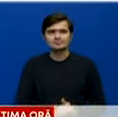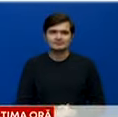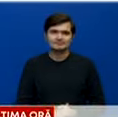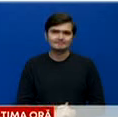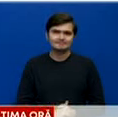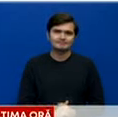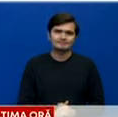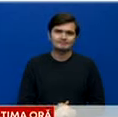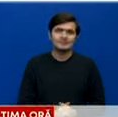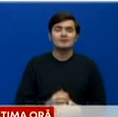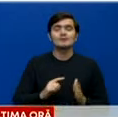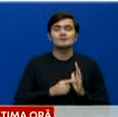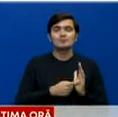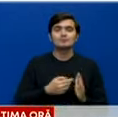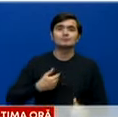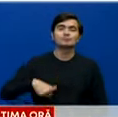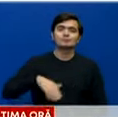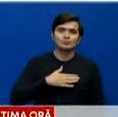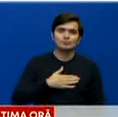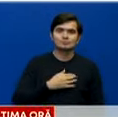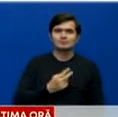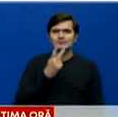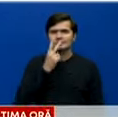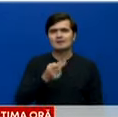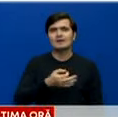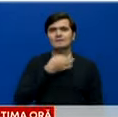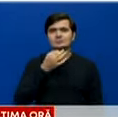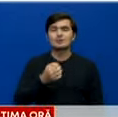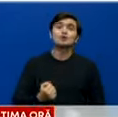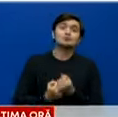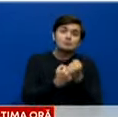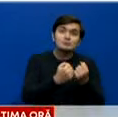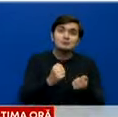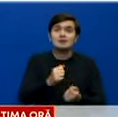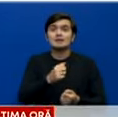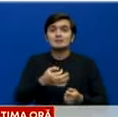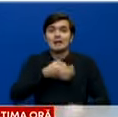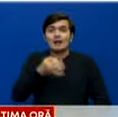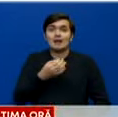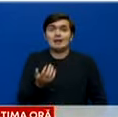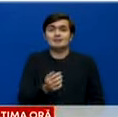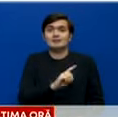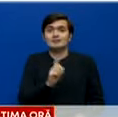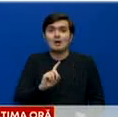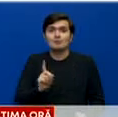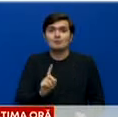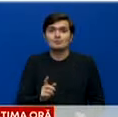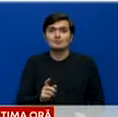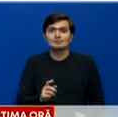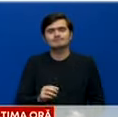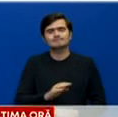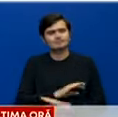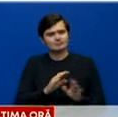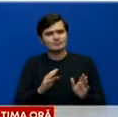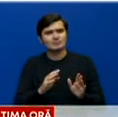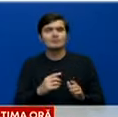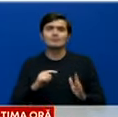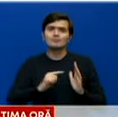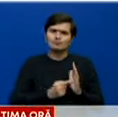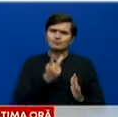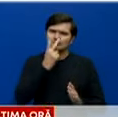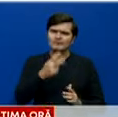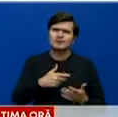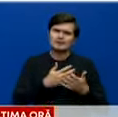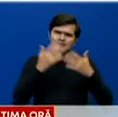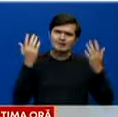nu? Punctul nostru de vedere a fost exprimat. Susțineți acele declarații sau nu? Punctul nostru de vedere este clar, exprimat, este